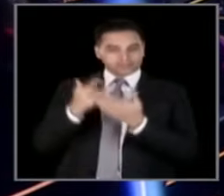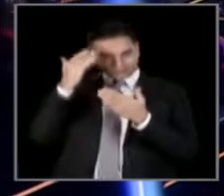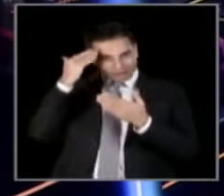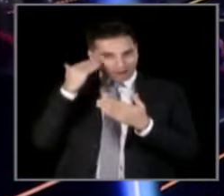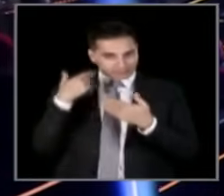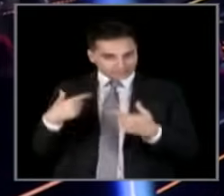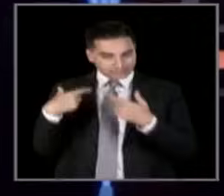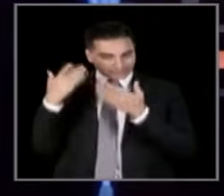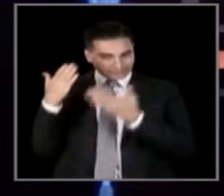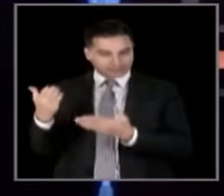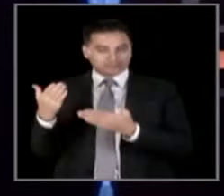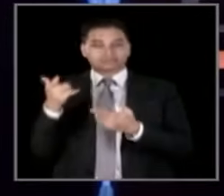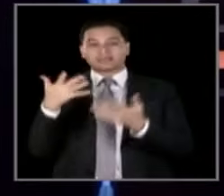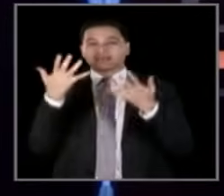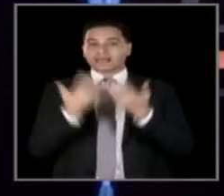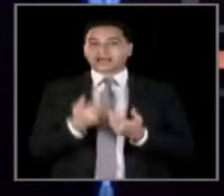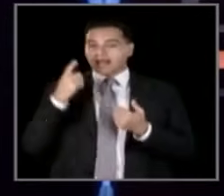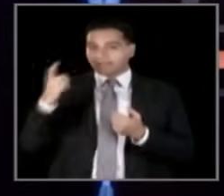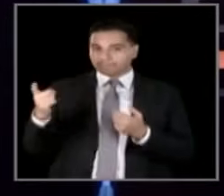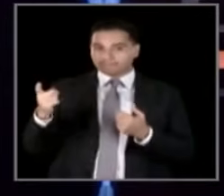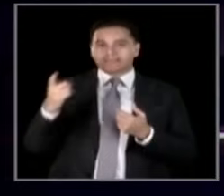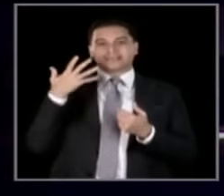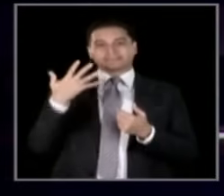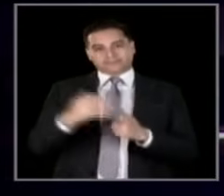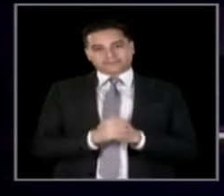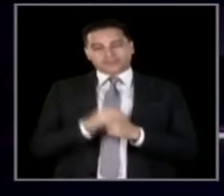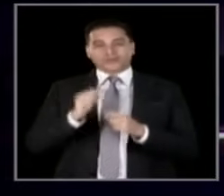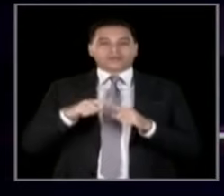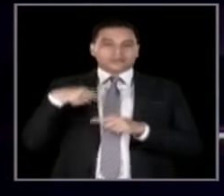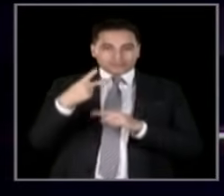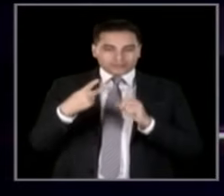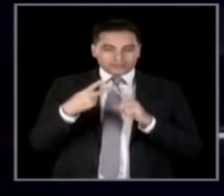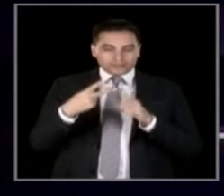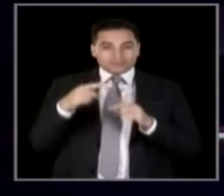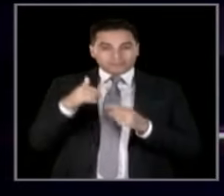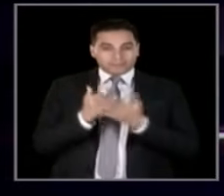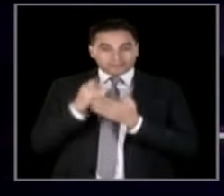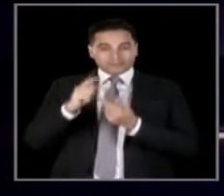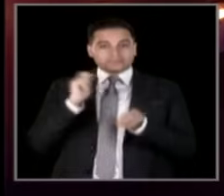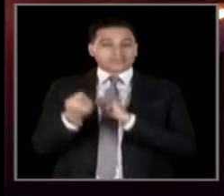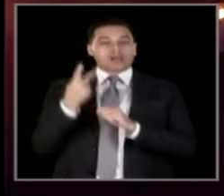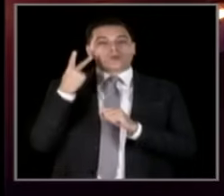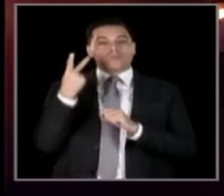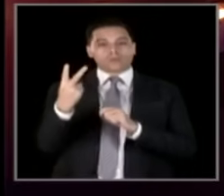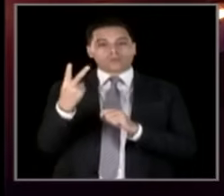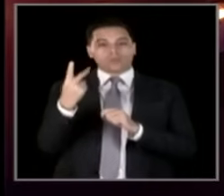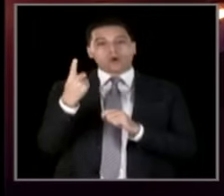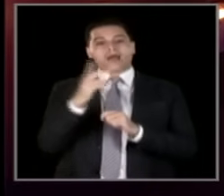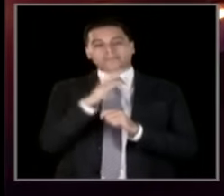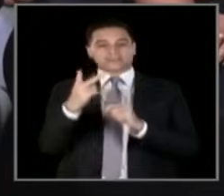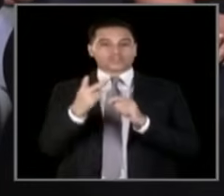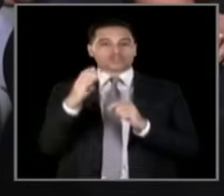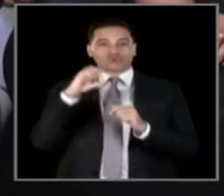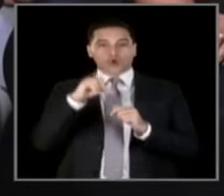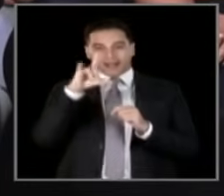راهبات الأرمن الكاثوليك مصر الجديدة 5، ومدرسة راهبات الأرمن عندنا تغيير واحد بس، جولي